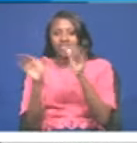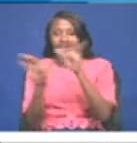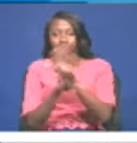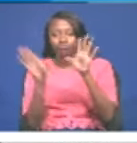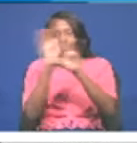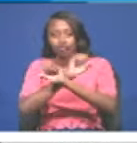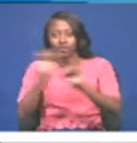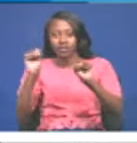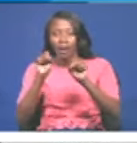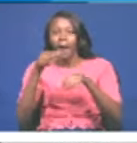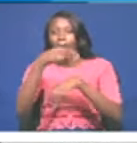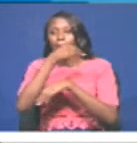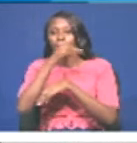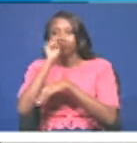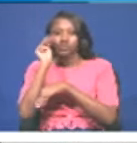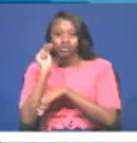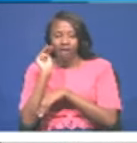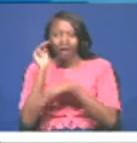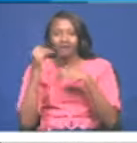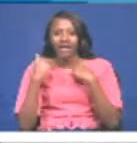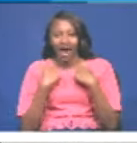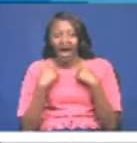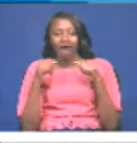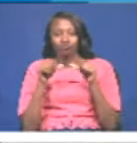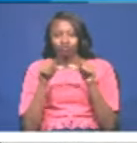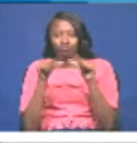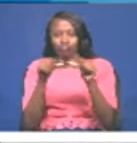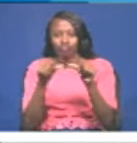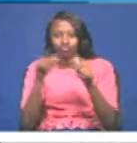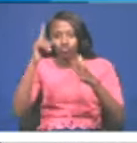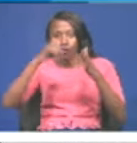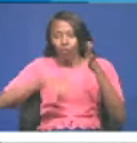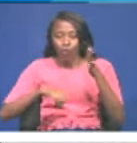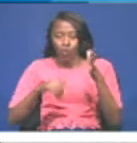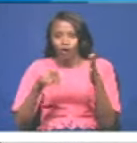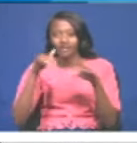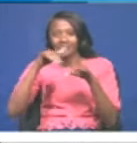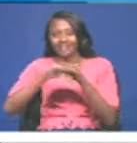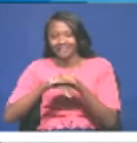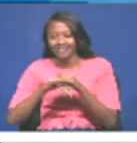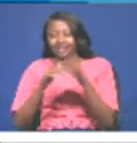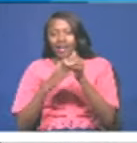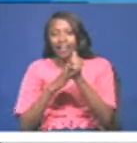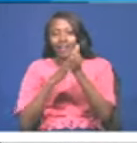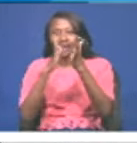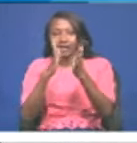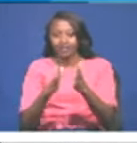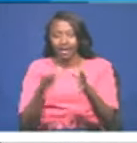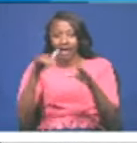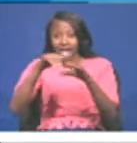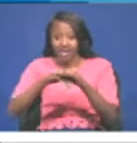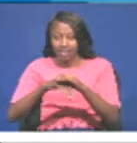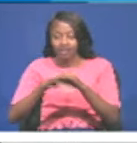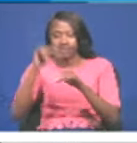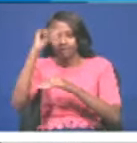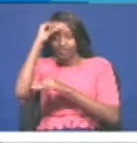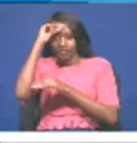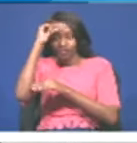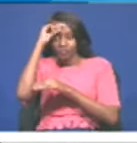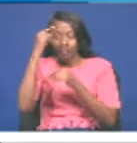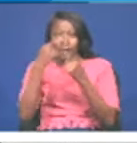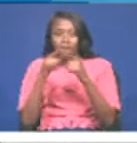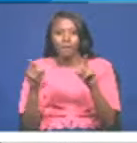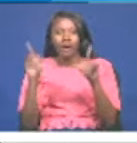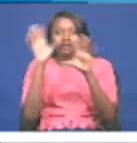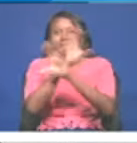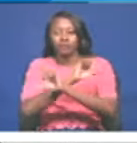Mudavadi wanatarajiwa kuwa kwenye mstari wa mbele katika usimamizi wa masuala ya uongozi wa serikali. Hata hivyo, rais hakutimiza